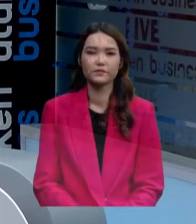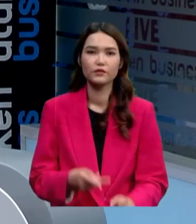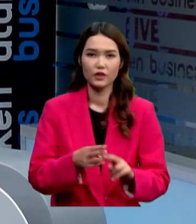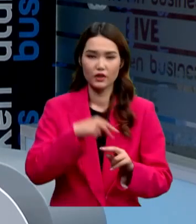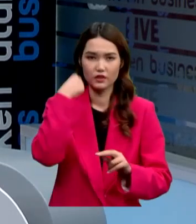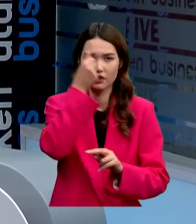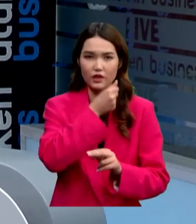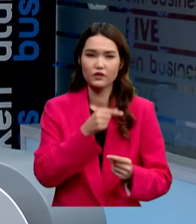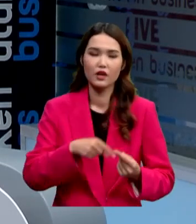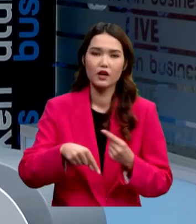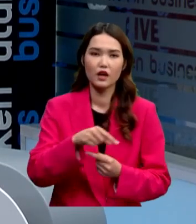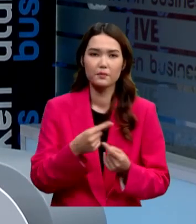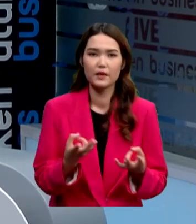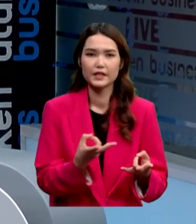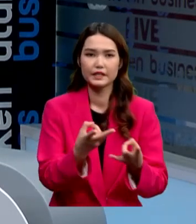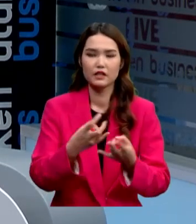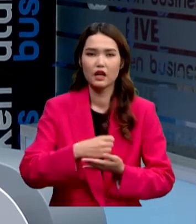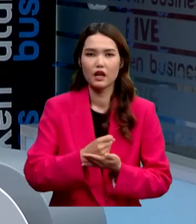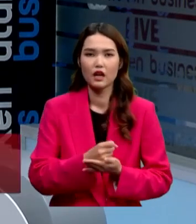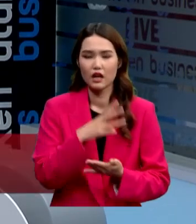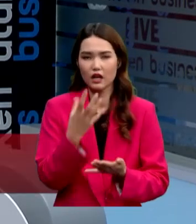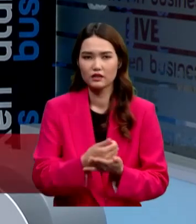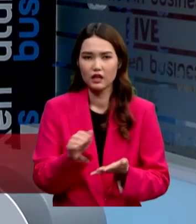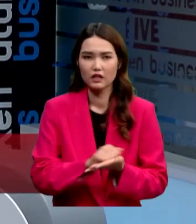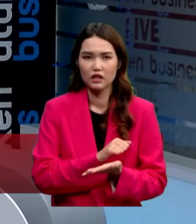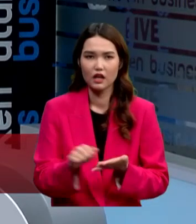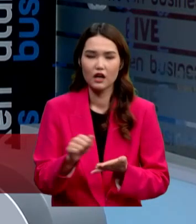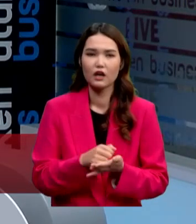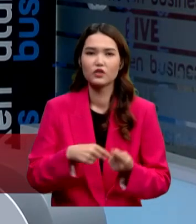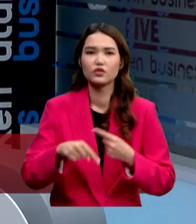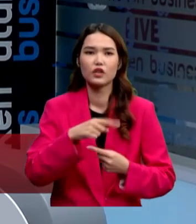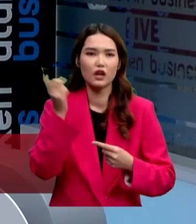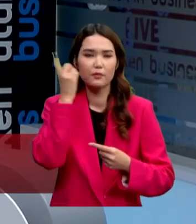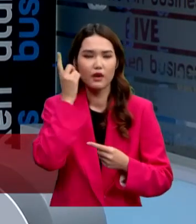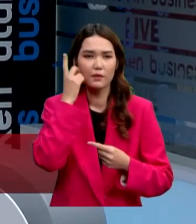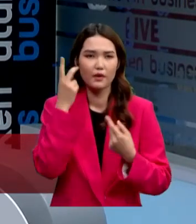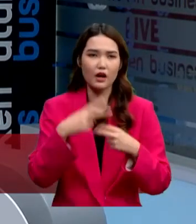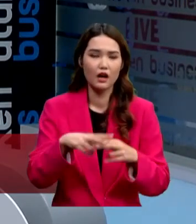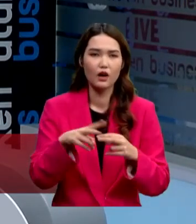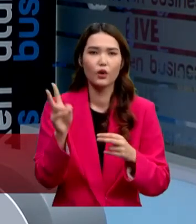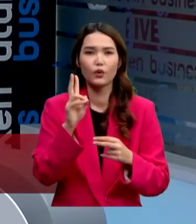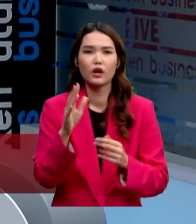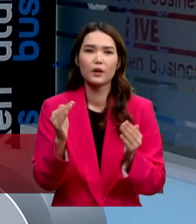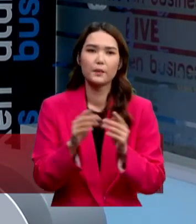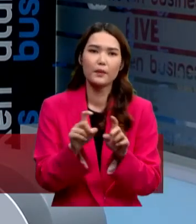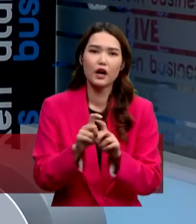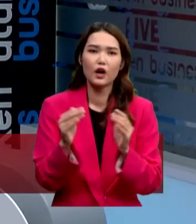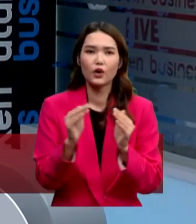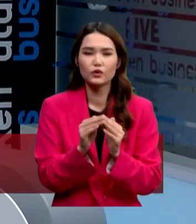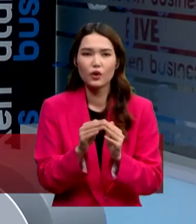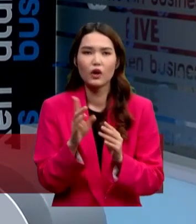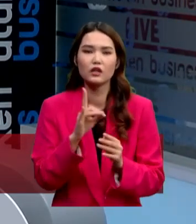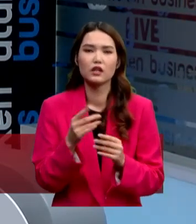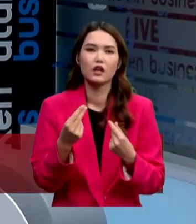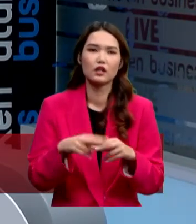С этого года предприниматели обязаны декларировать также доходы, полученные через мобильные переводы. Поэтому магазины у дома стали отказывать многим